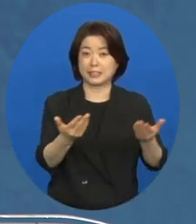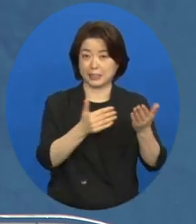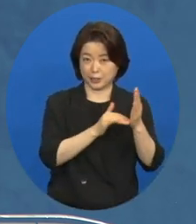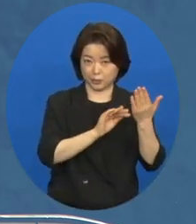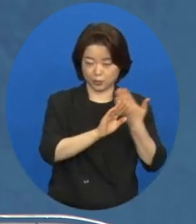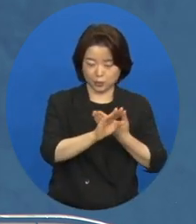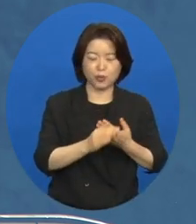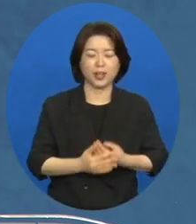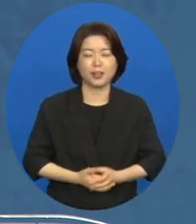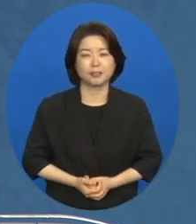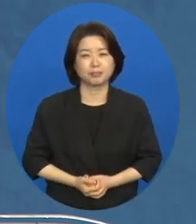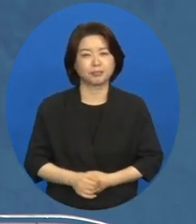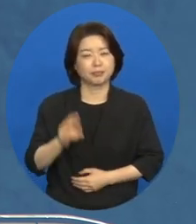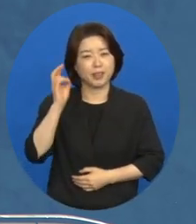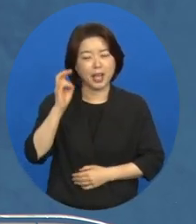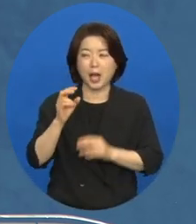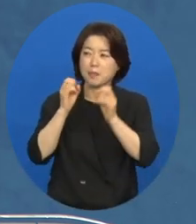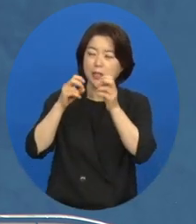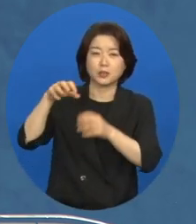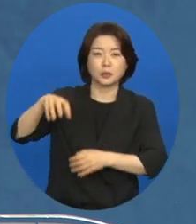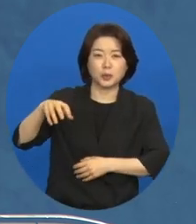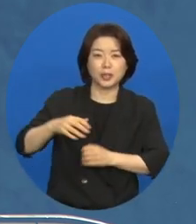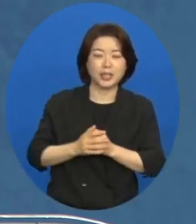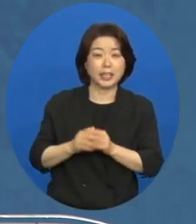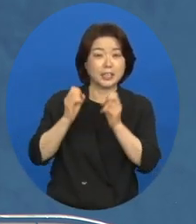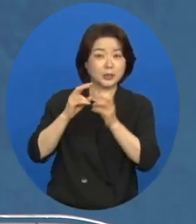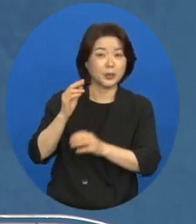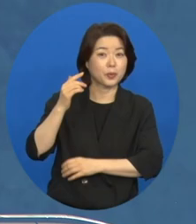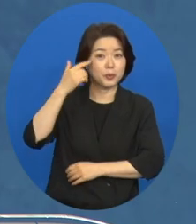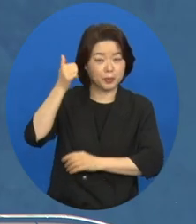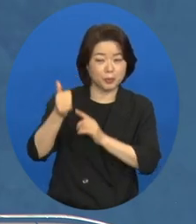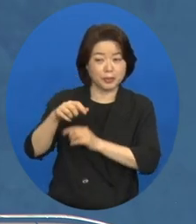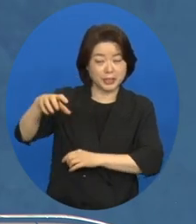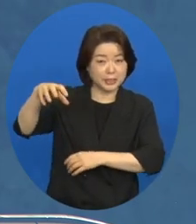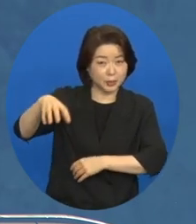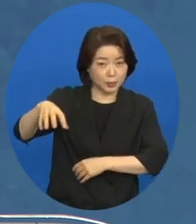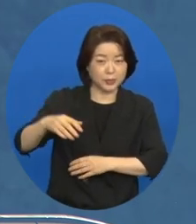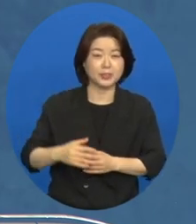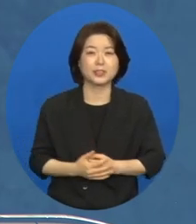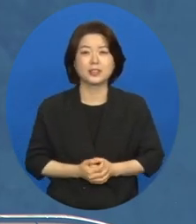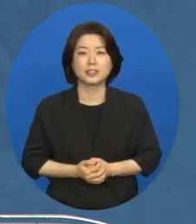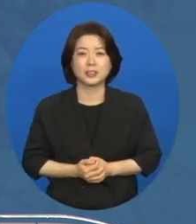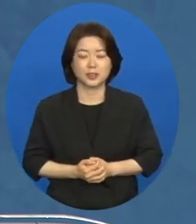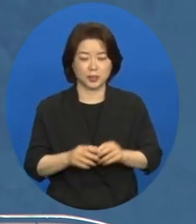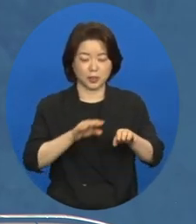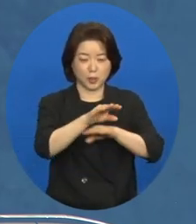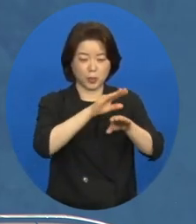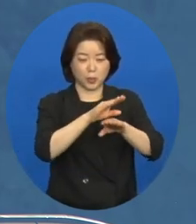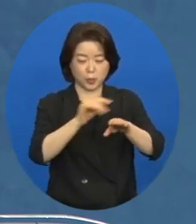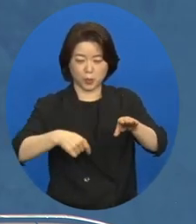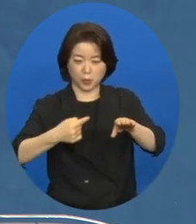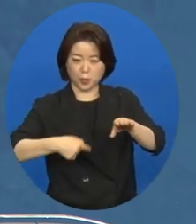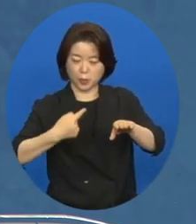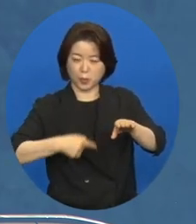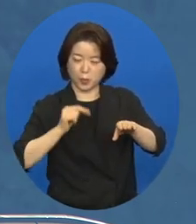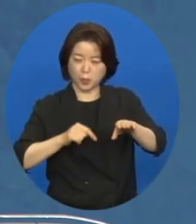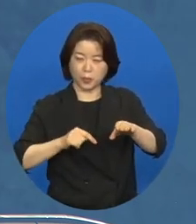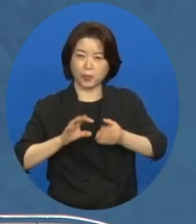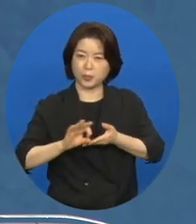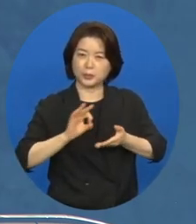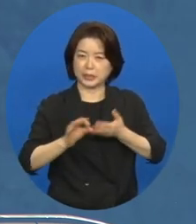다음에 아마 선교지에서 선교사님이 계셨던 그 지역은 이제 후륜구동의 차들이 이렇게